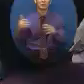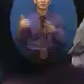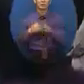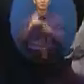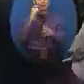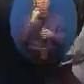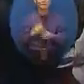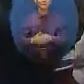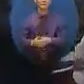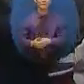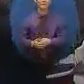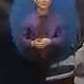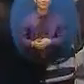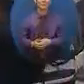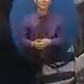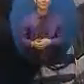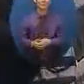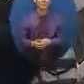있죠.